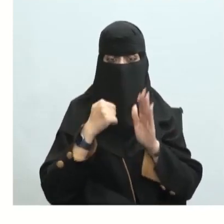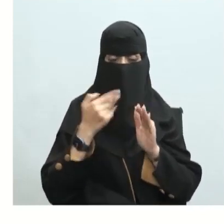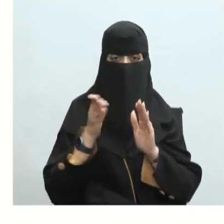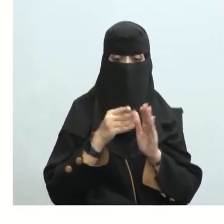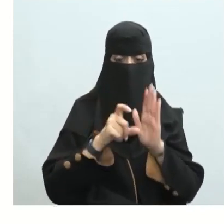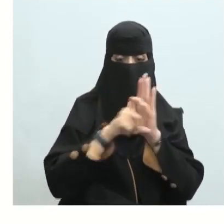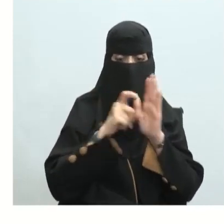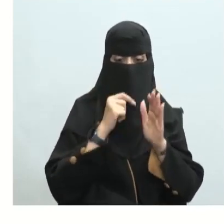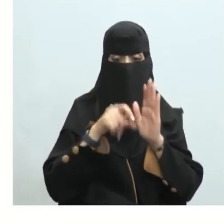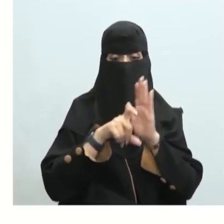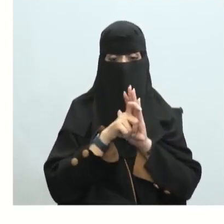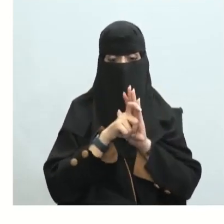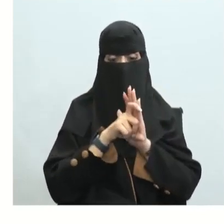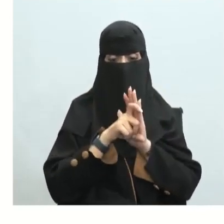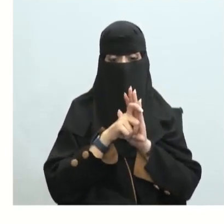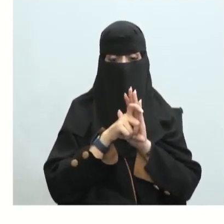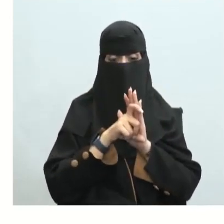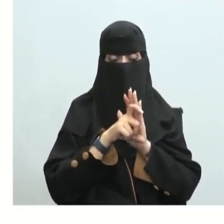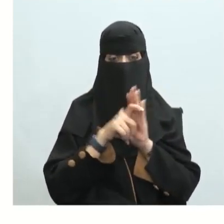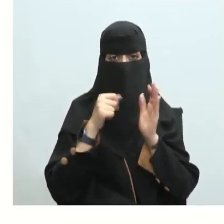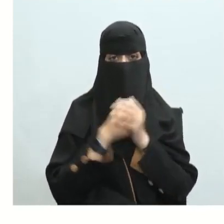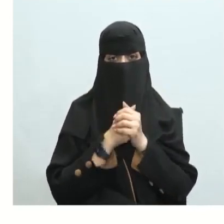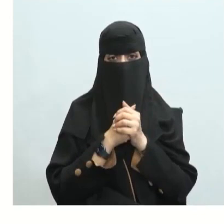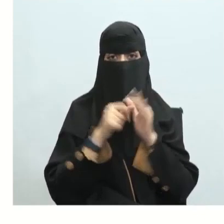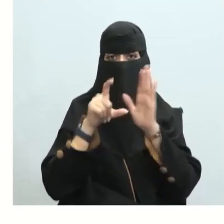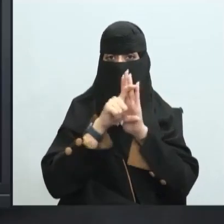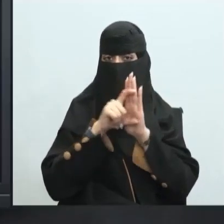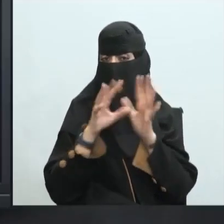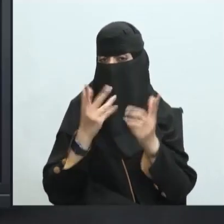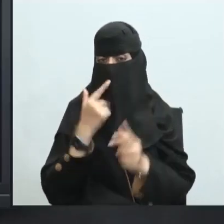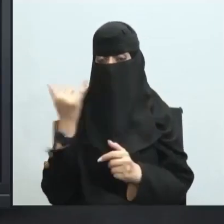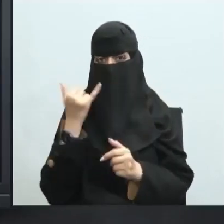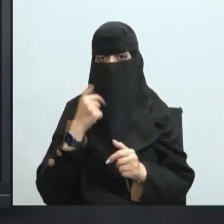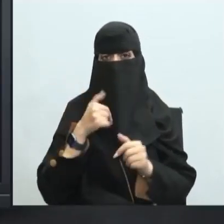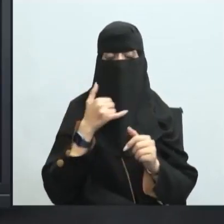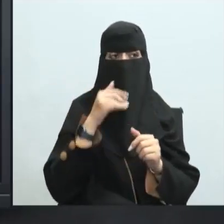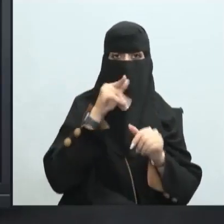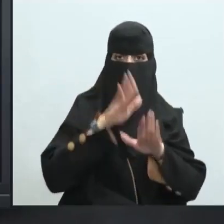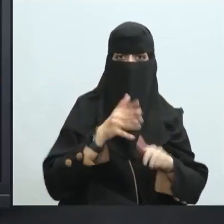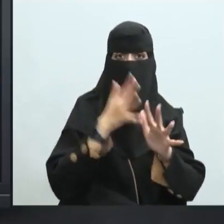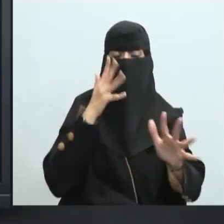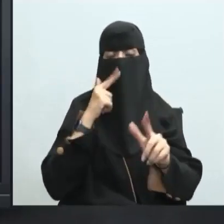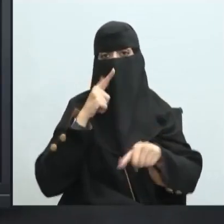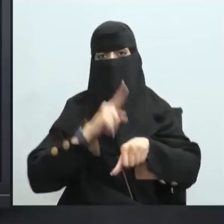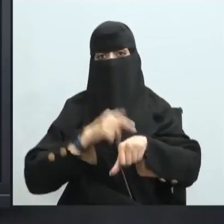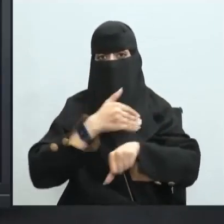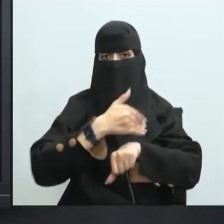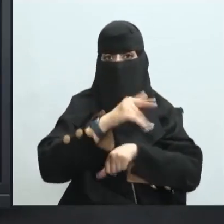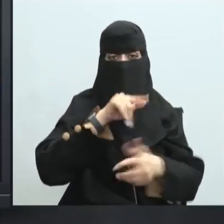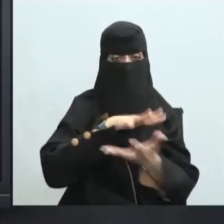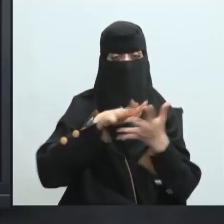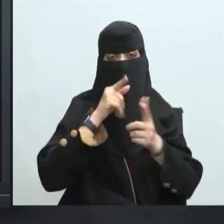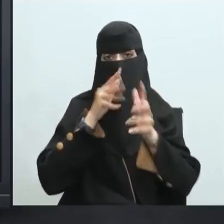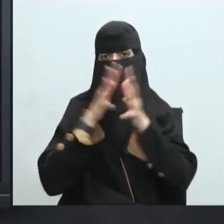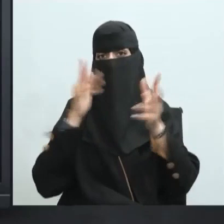اجراء الاعداد لذلك والمقدمه ستذكر عن اهميه الطابور الصباحي مشكله التاخر الصباحي في المدارس عموما